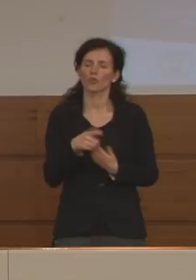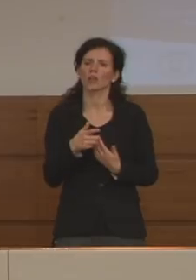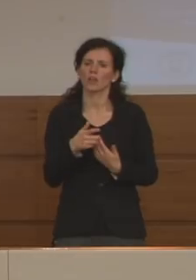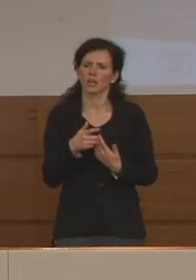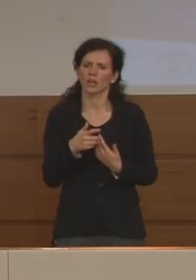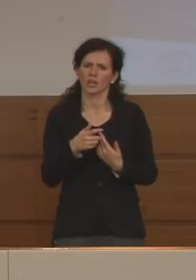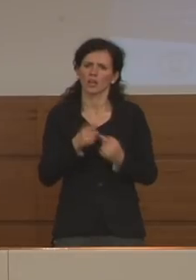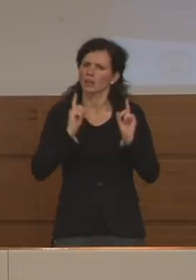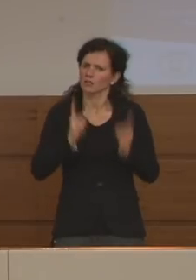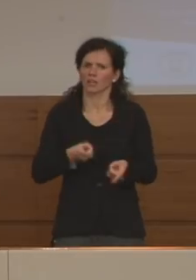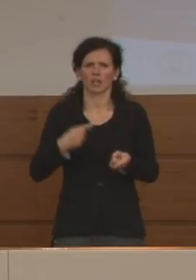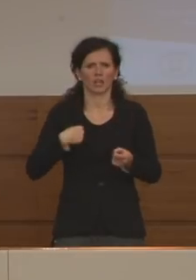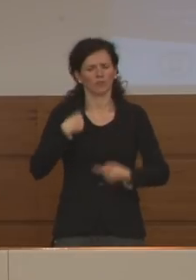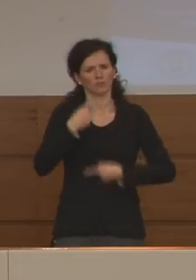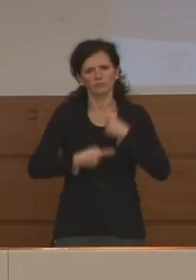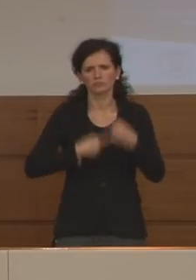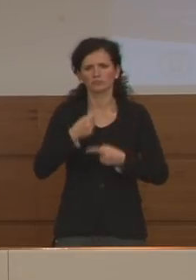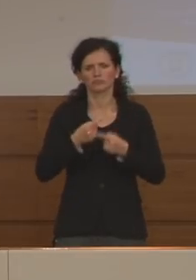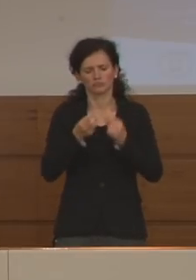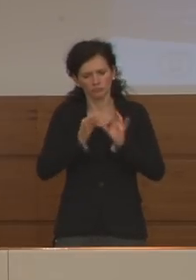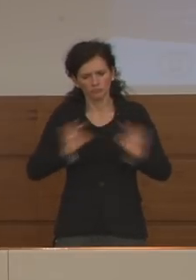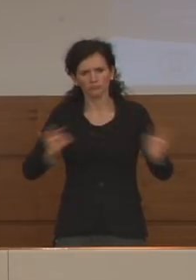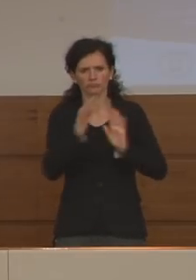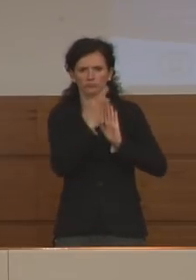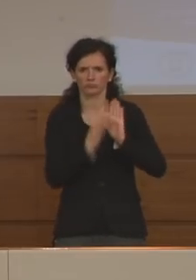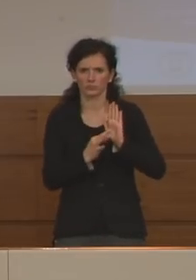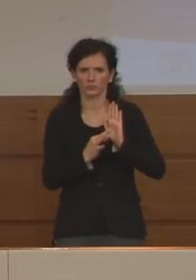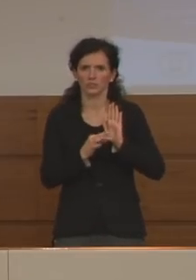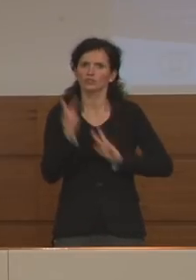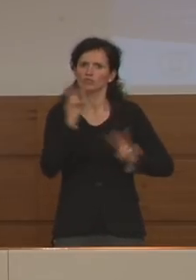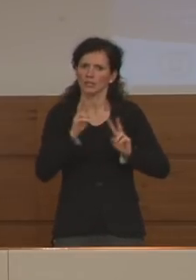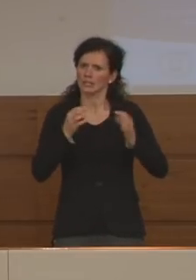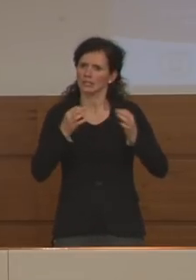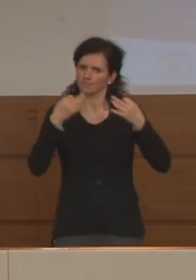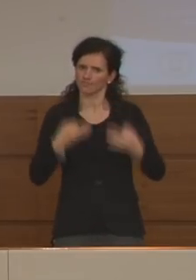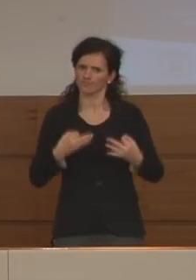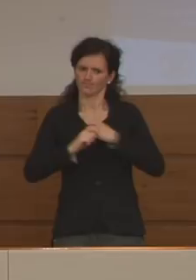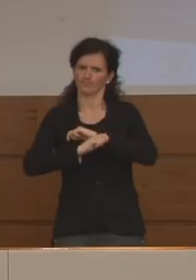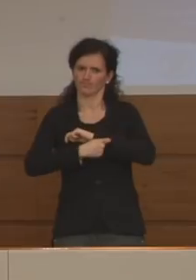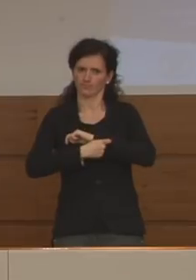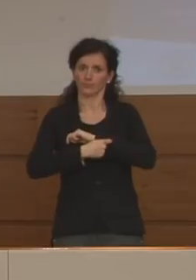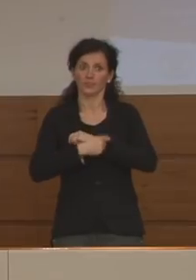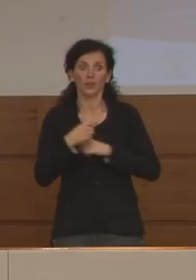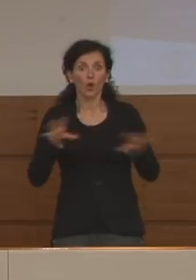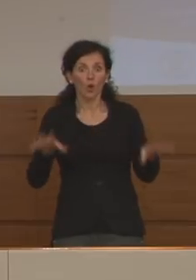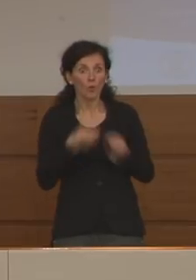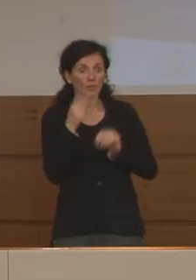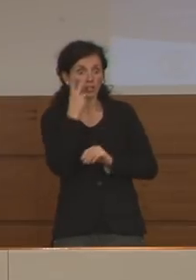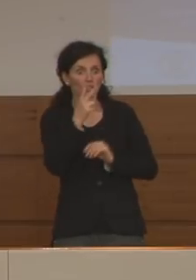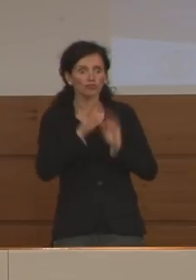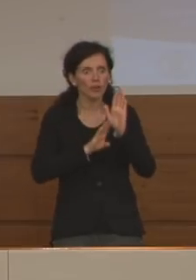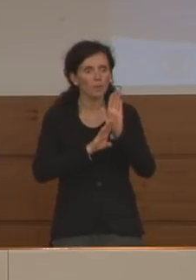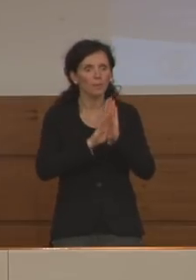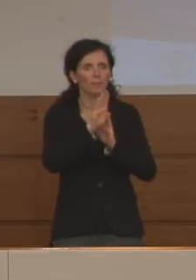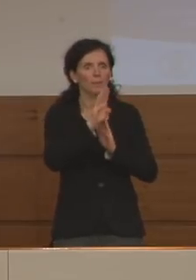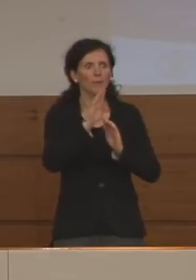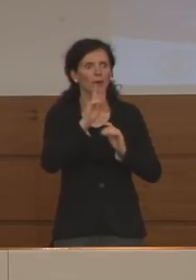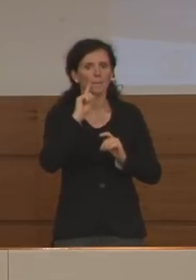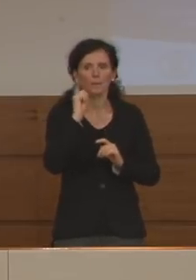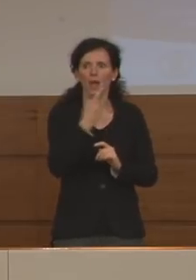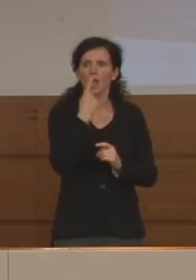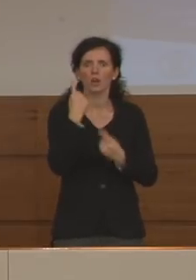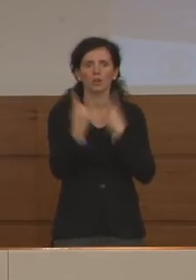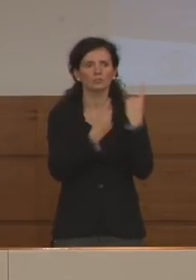comportarsi in questa maniera ma essere ancora più stretti perché quando secondo me si vedono i risultati positivi di quello che si sta facendo si è